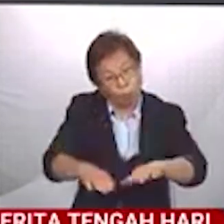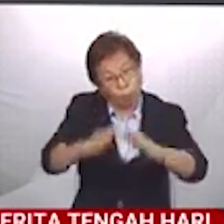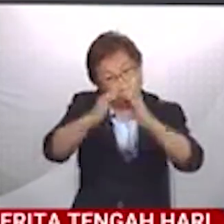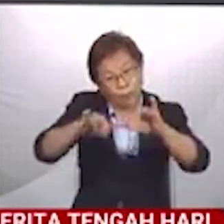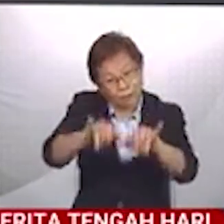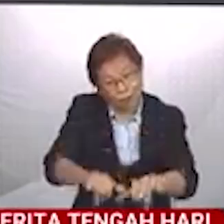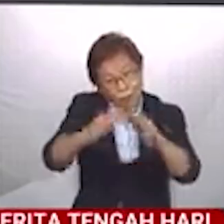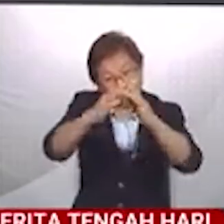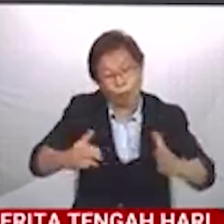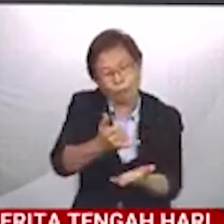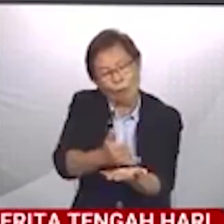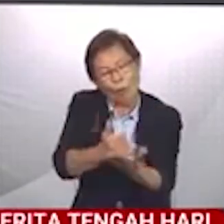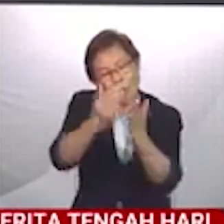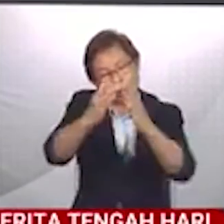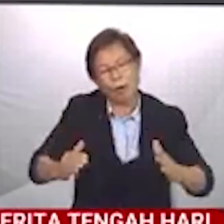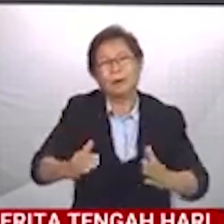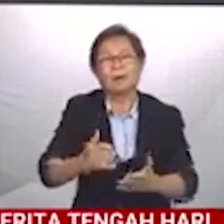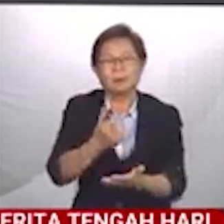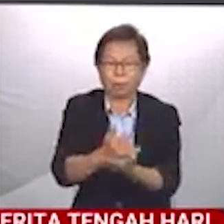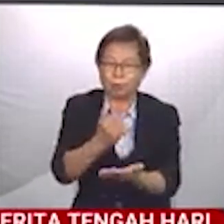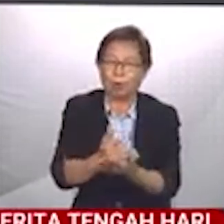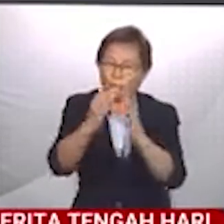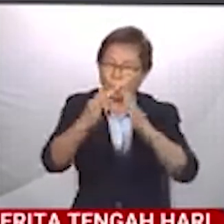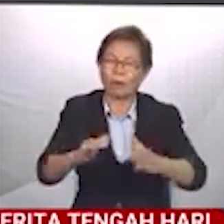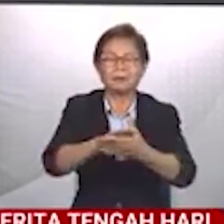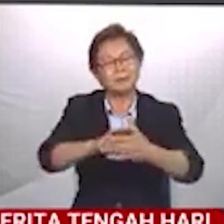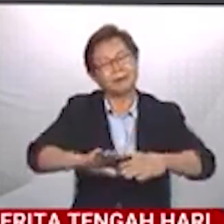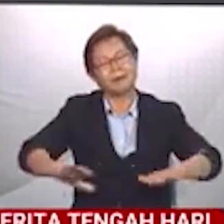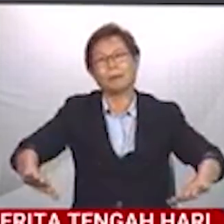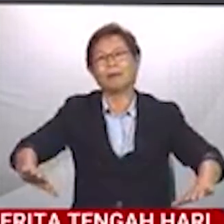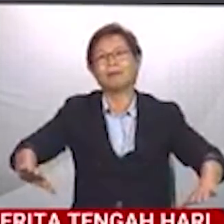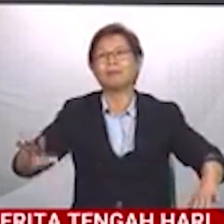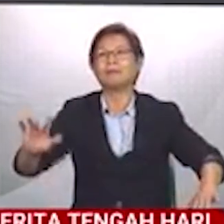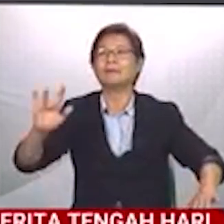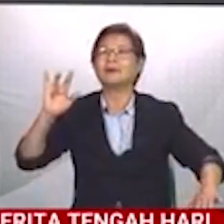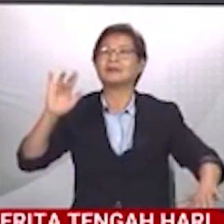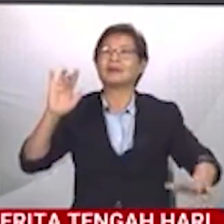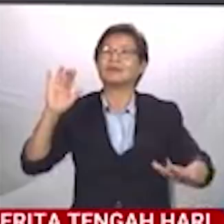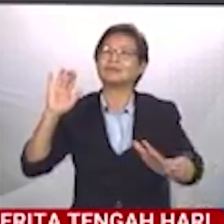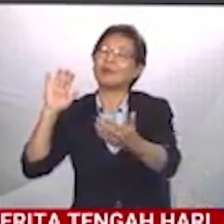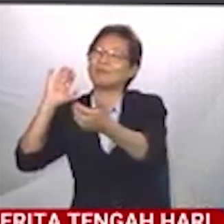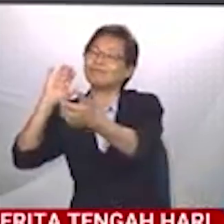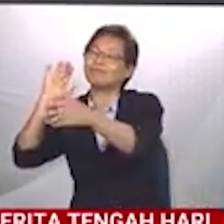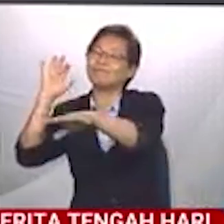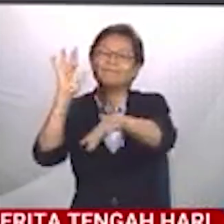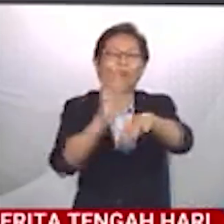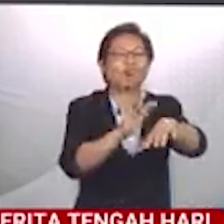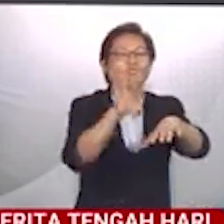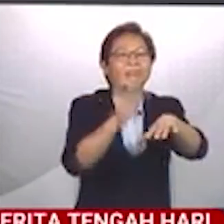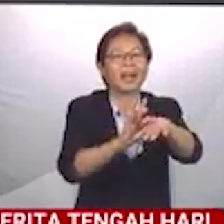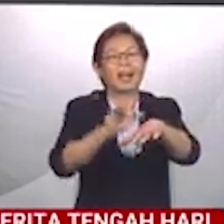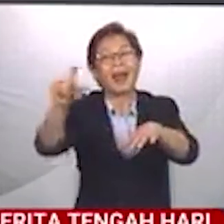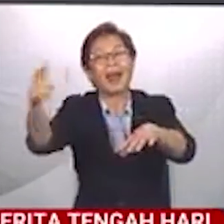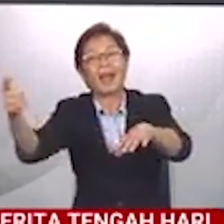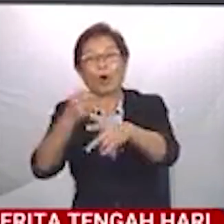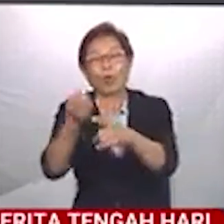kita sentiasa berada dalam keadaan yang selamat, tidak ada kontak dengan mana-mana pihak, baik jiran ataupun